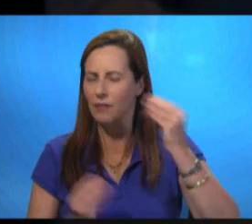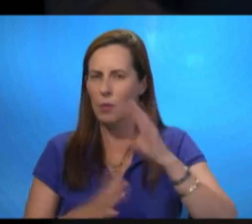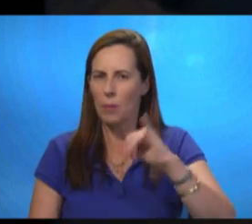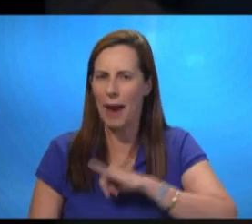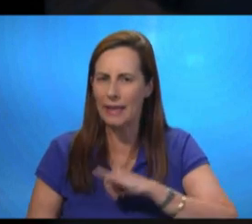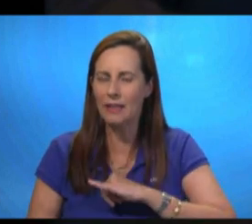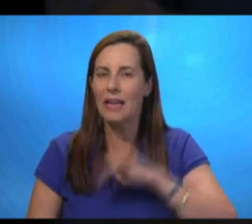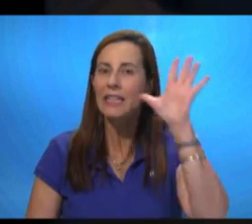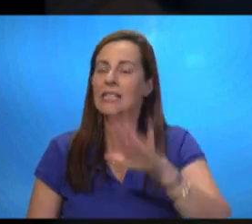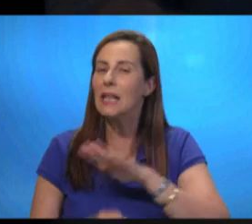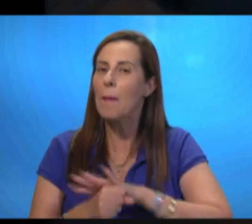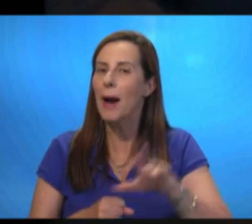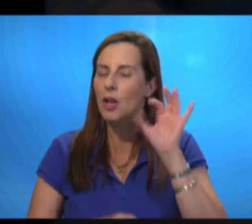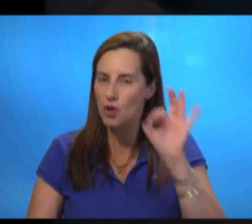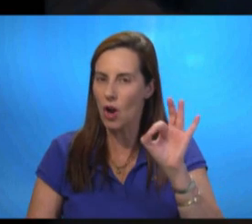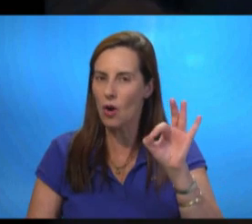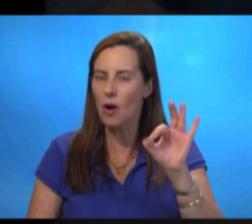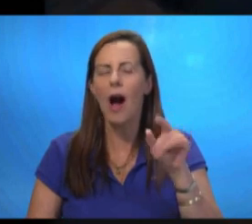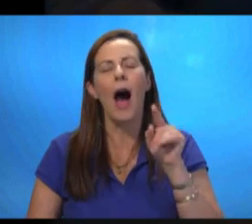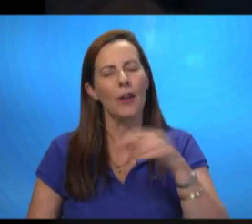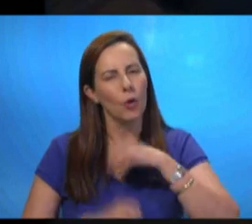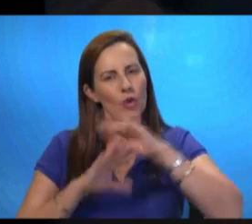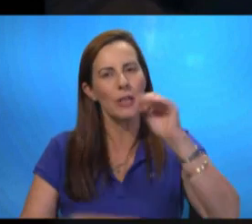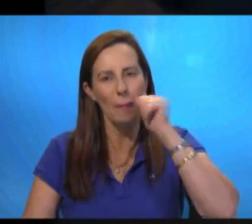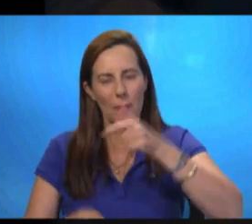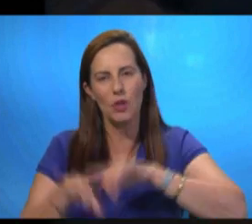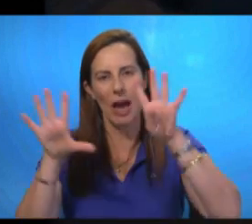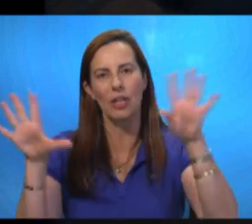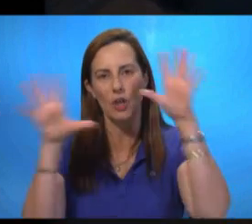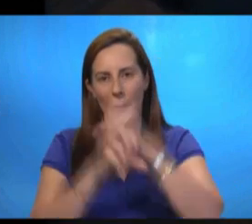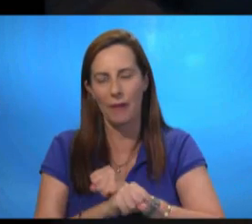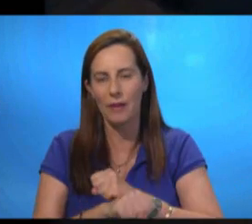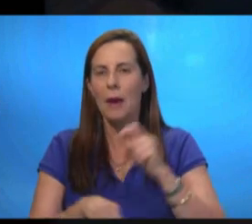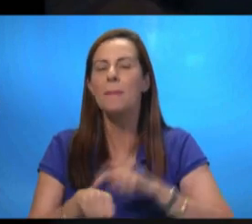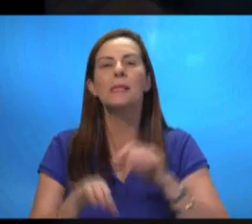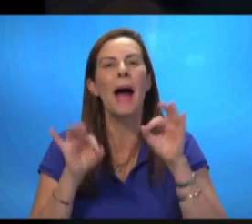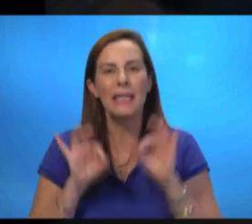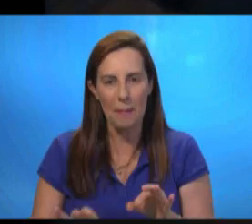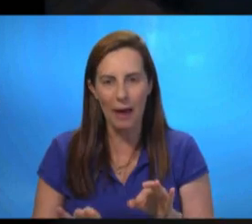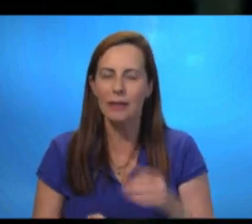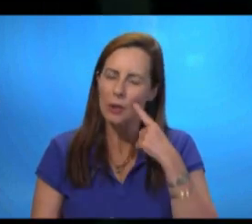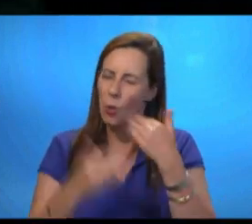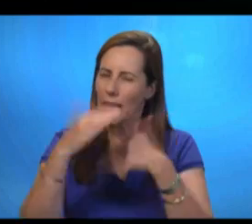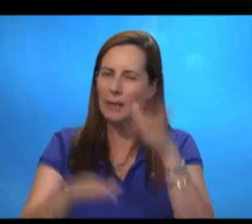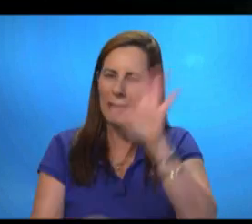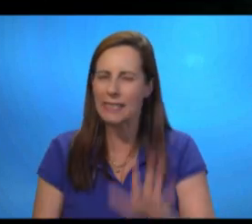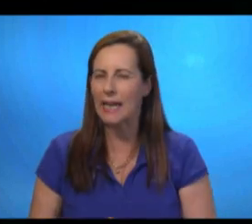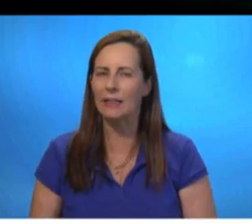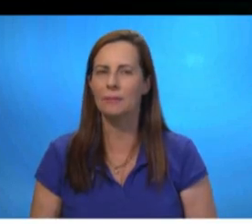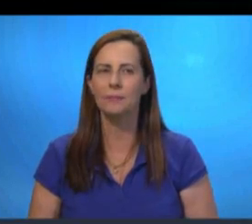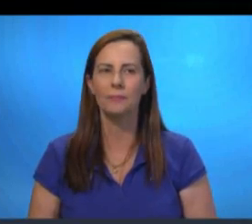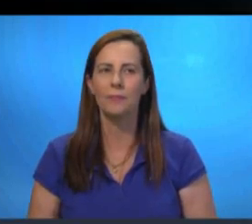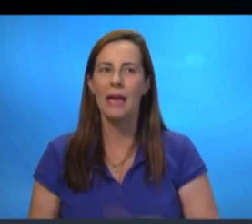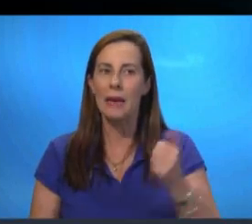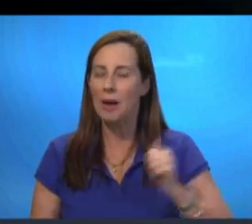הסרט המלא של אברהם שפירא על מאיר אטינגר אנחנו נשדר מחר ב9 בערב, בזמן אמת, הנה קטע מהסרט. אם הצבא היה